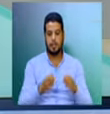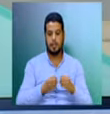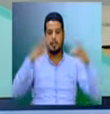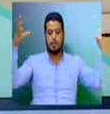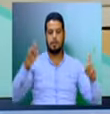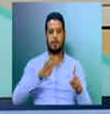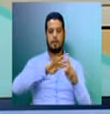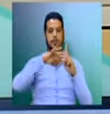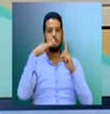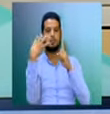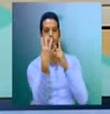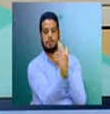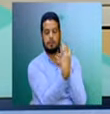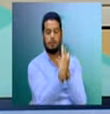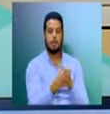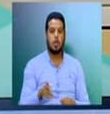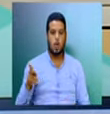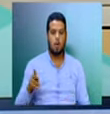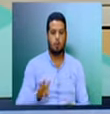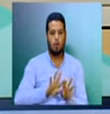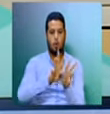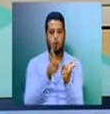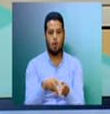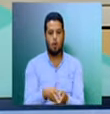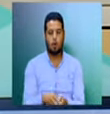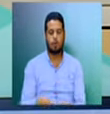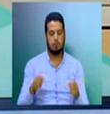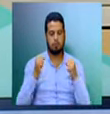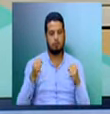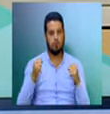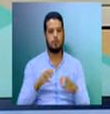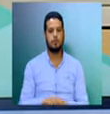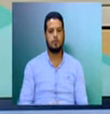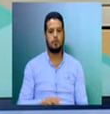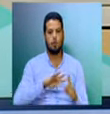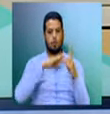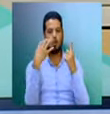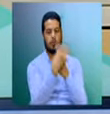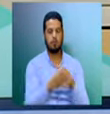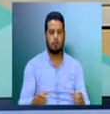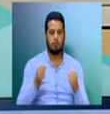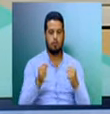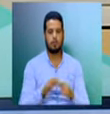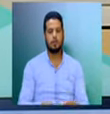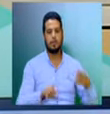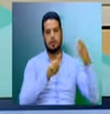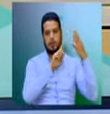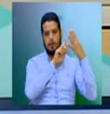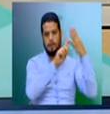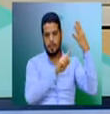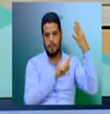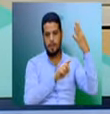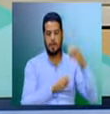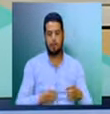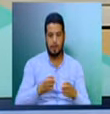الاجتماعية من أجل أسرة مستقرة ومجتمع متماسك. المحور الرابع التنمية الثقافية من